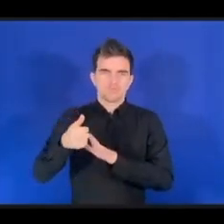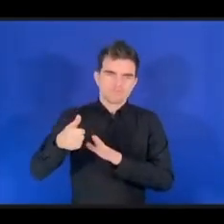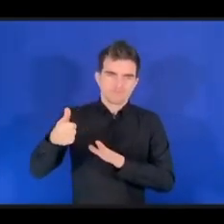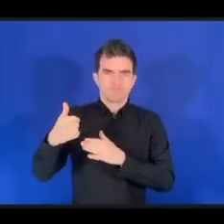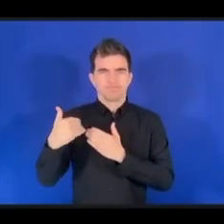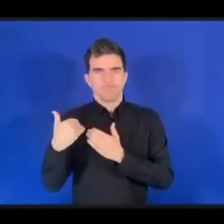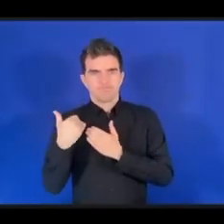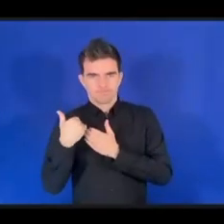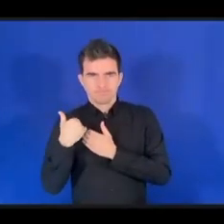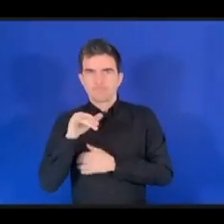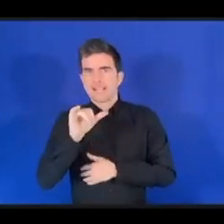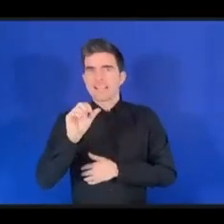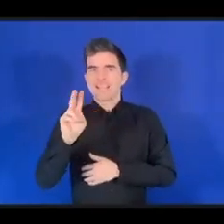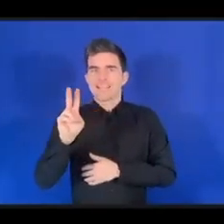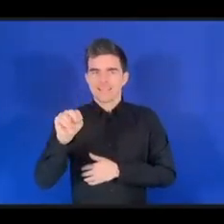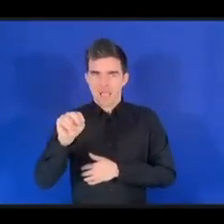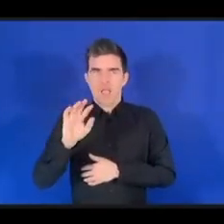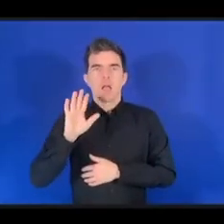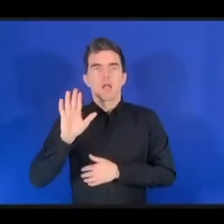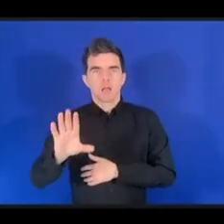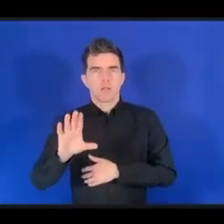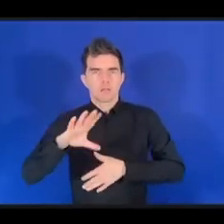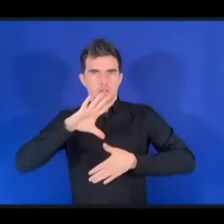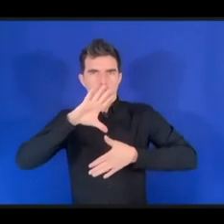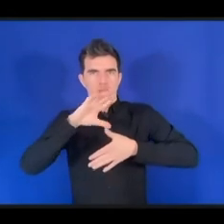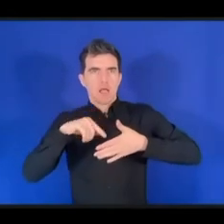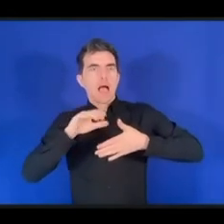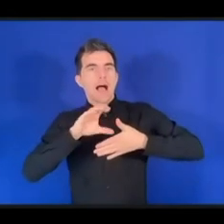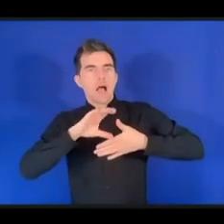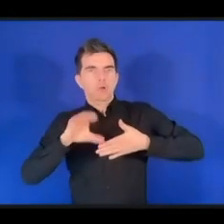罗德尼泰勒先生致辞，有请。